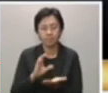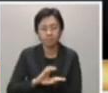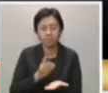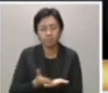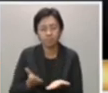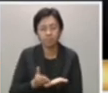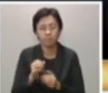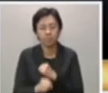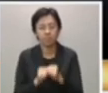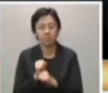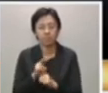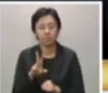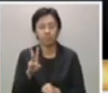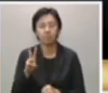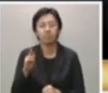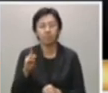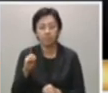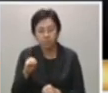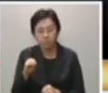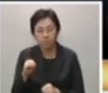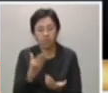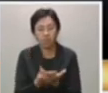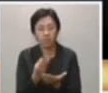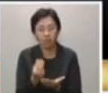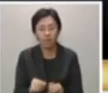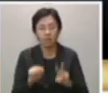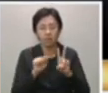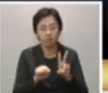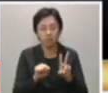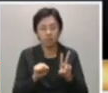ปี2560ซึ่งมียอดถึง